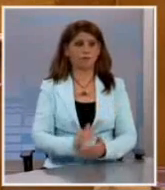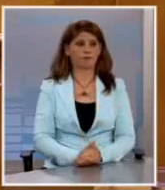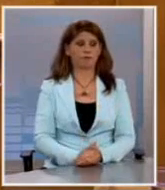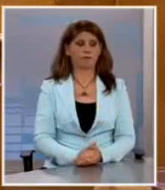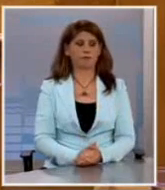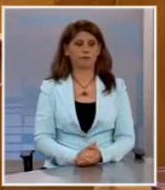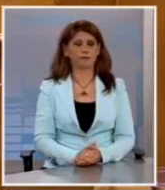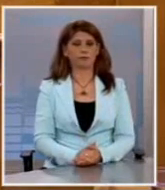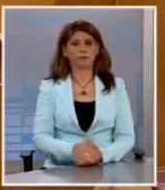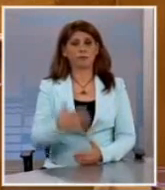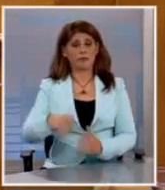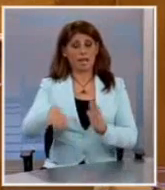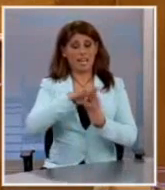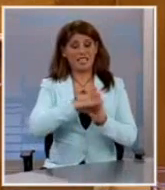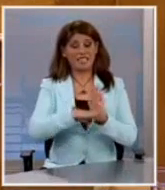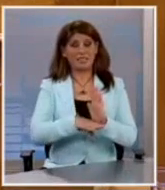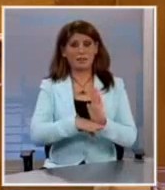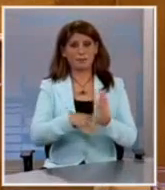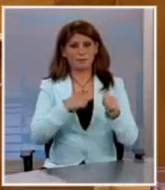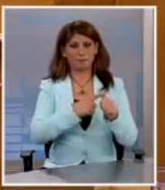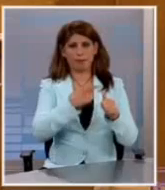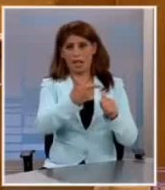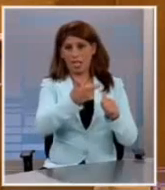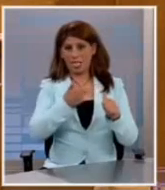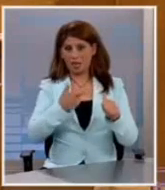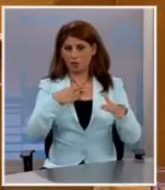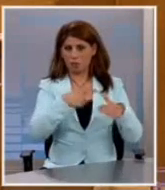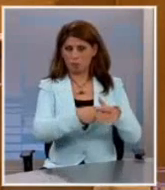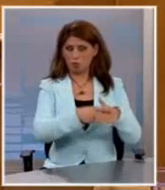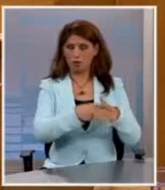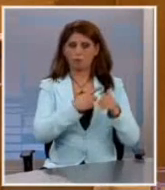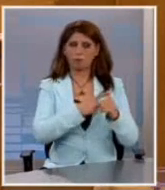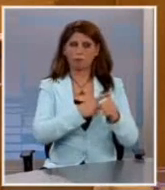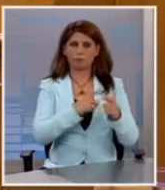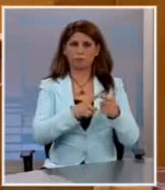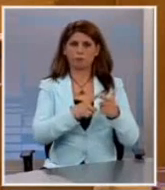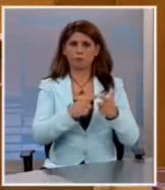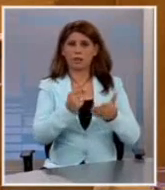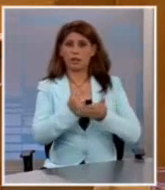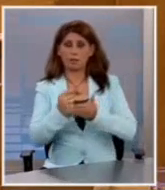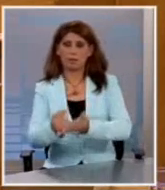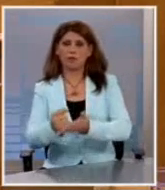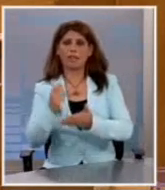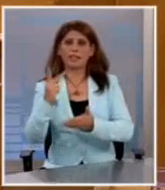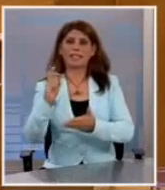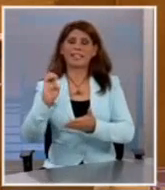πάρει τις εξής λίστες. Τα δάνεια των τραπεζών, τις χρηματοδοτήσεις του